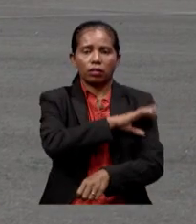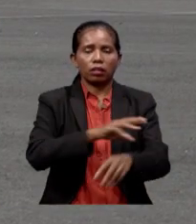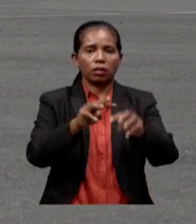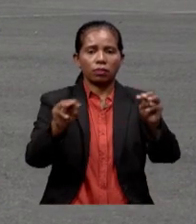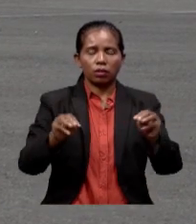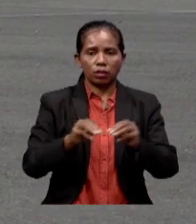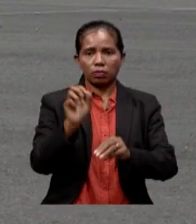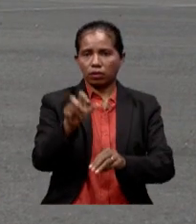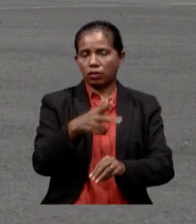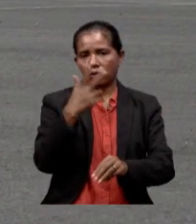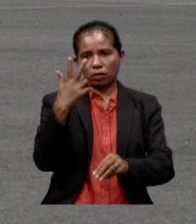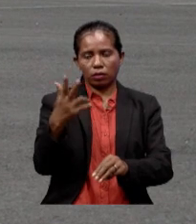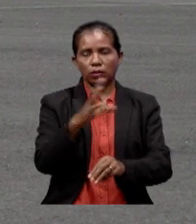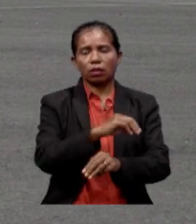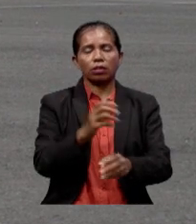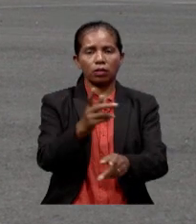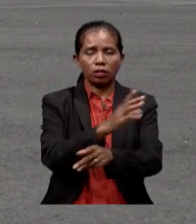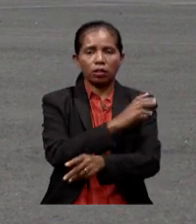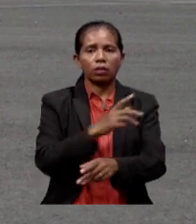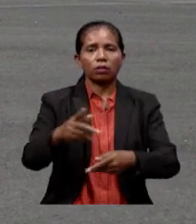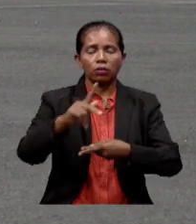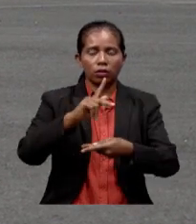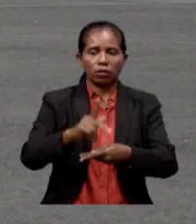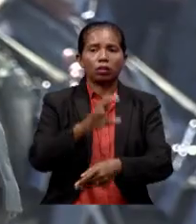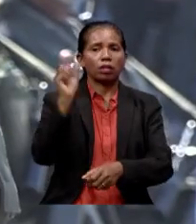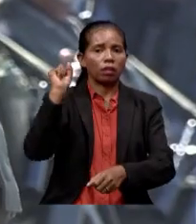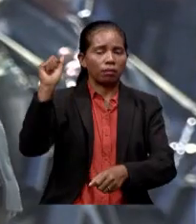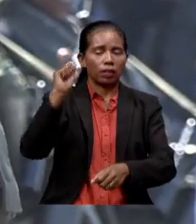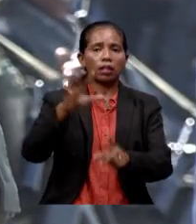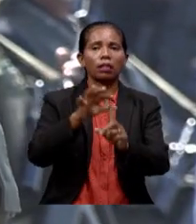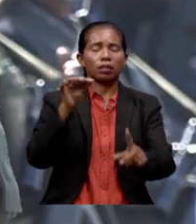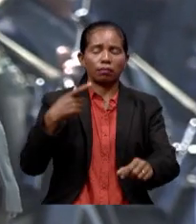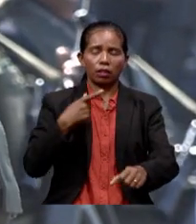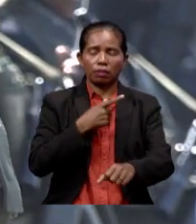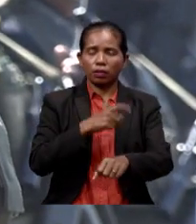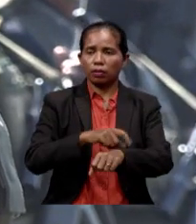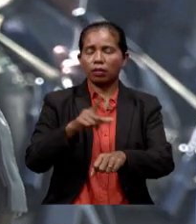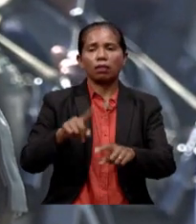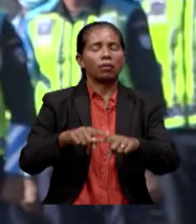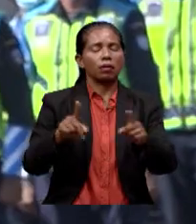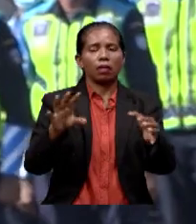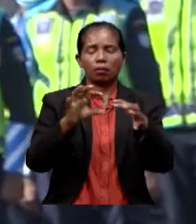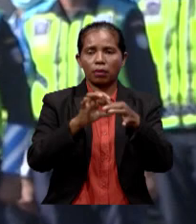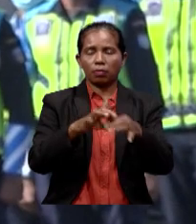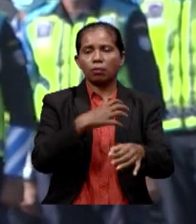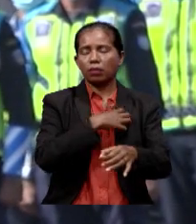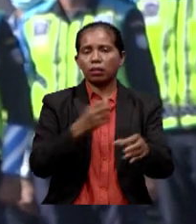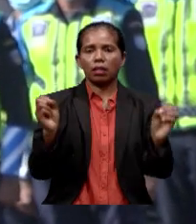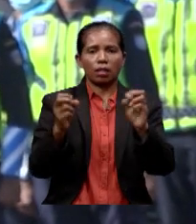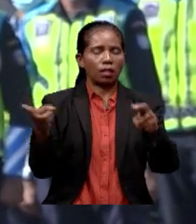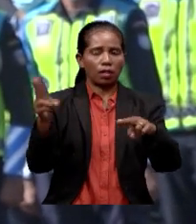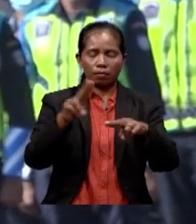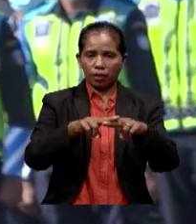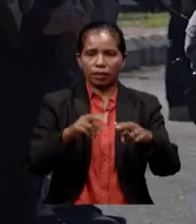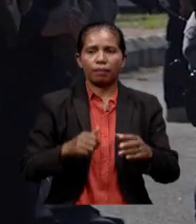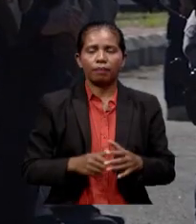Sanulo Recintolo, atua segura campanha no eleição parlamentar Tinané, Maibereua, membro Polícia, se aumenta. Seru ne